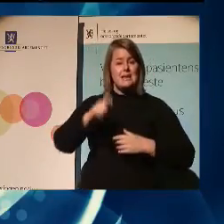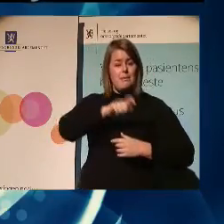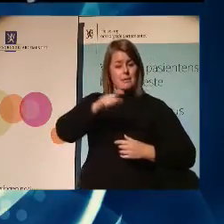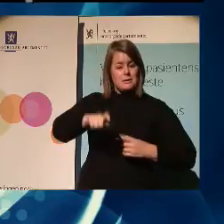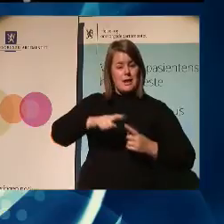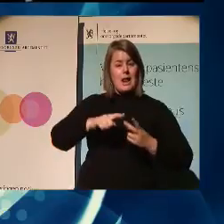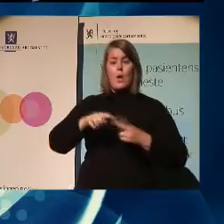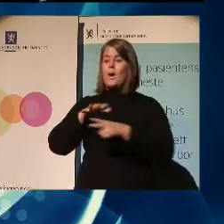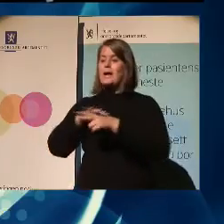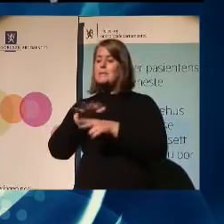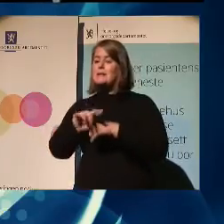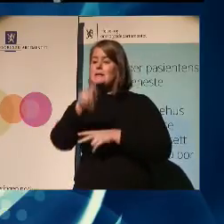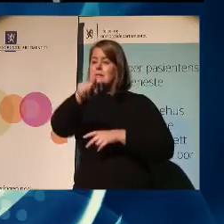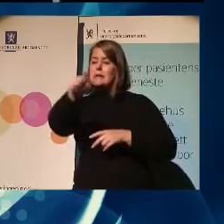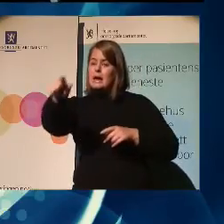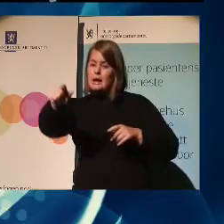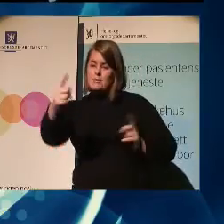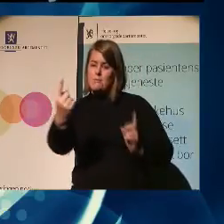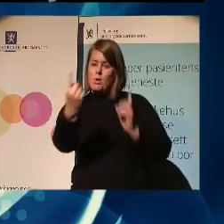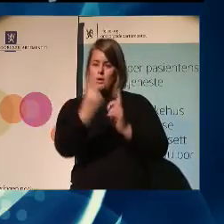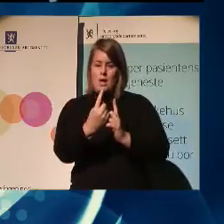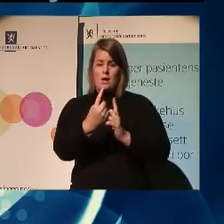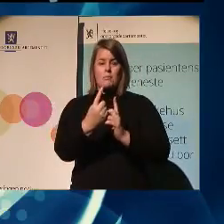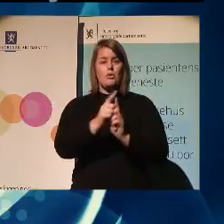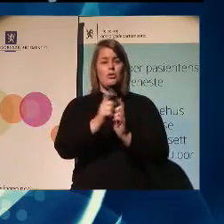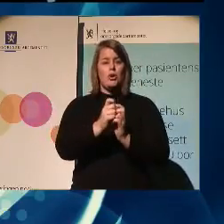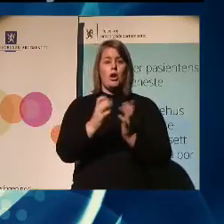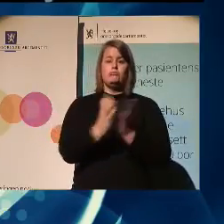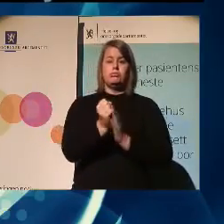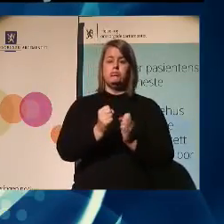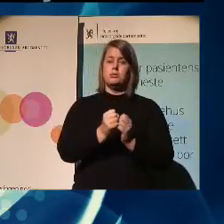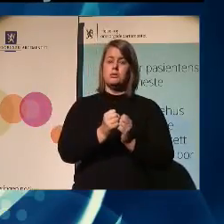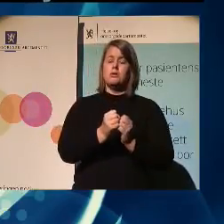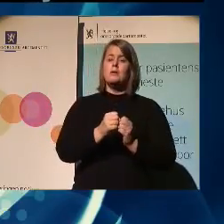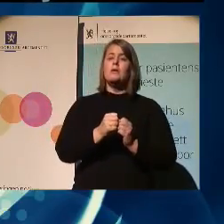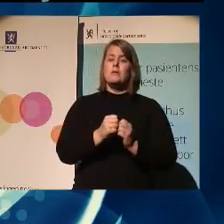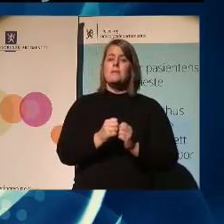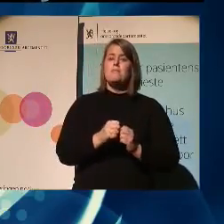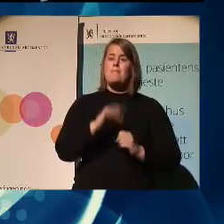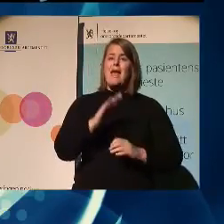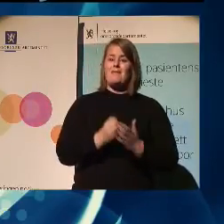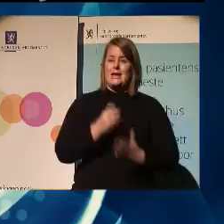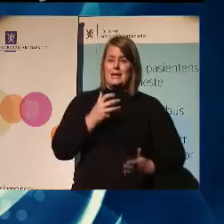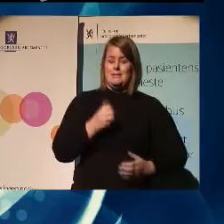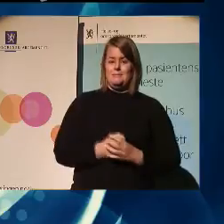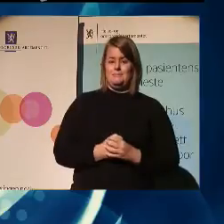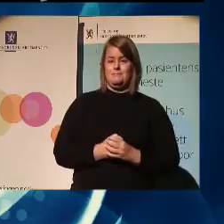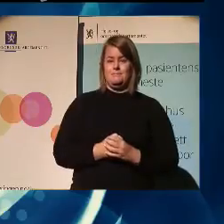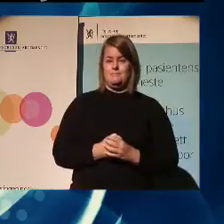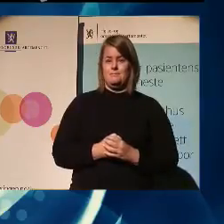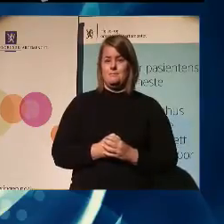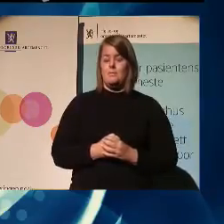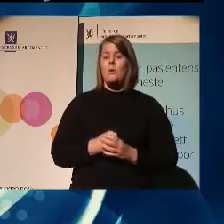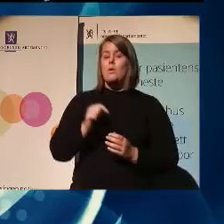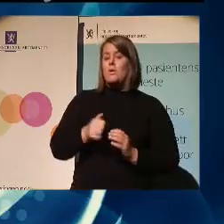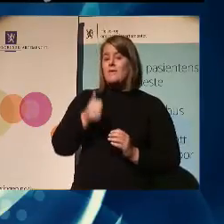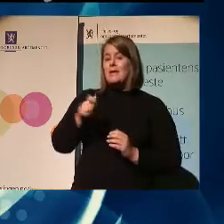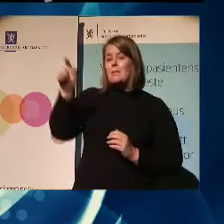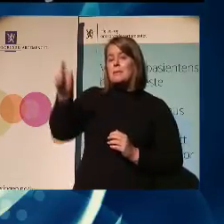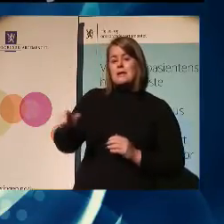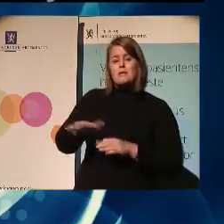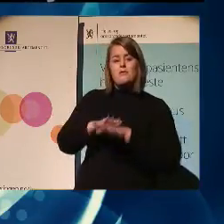ekspertise, så vil det faktisk gi en merverdi. Og nå har vi snakket mye om team, og da det om å gjøre at pasienten føler seg